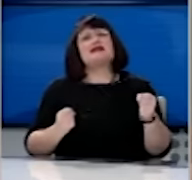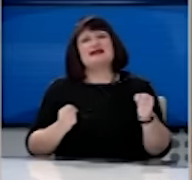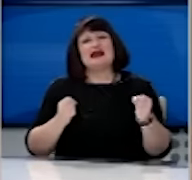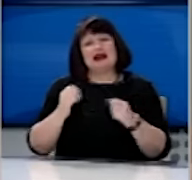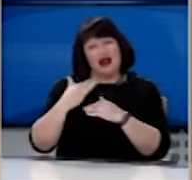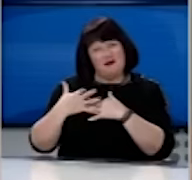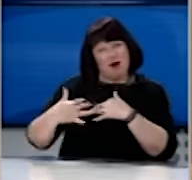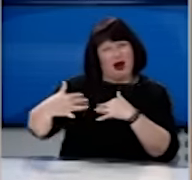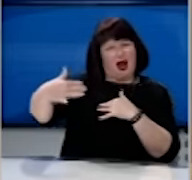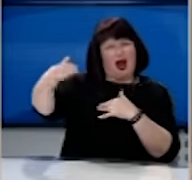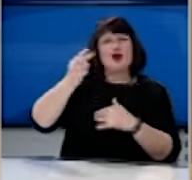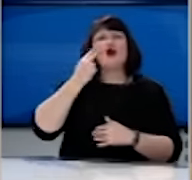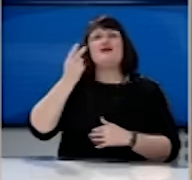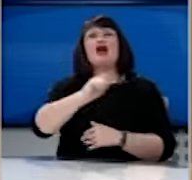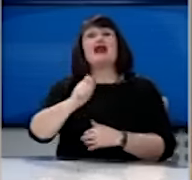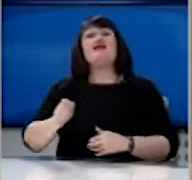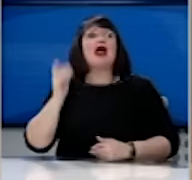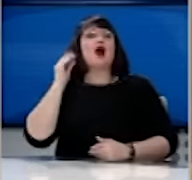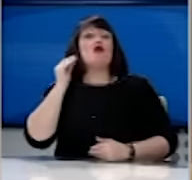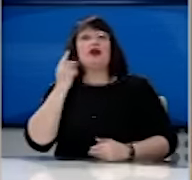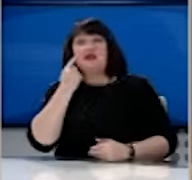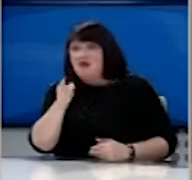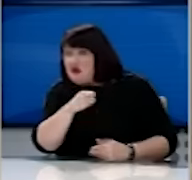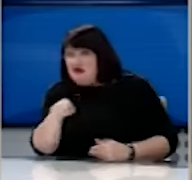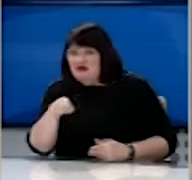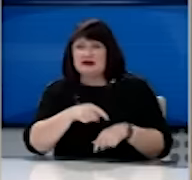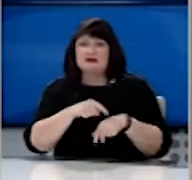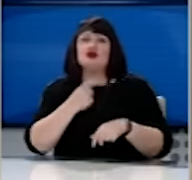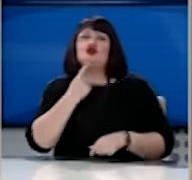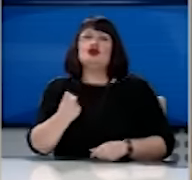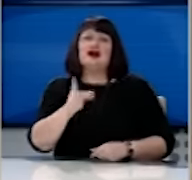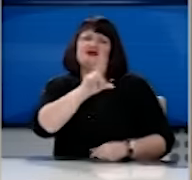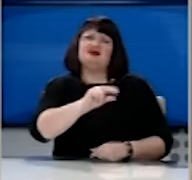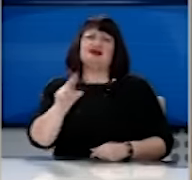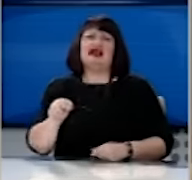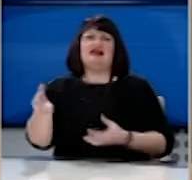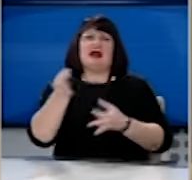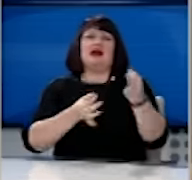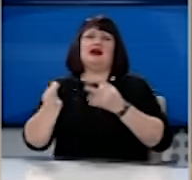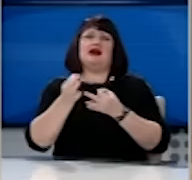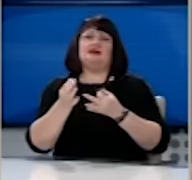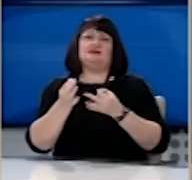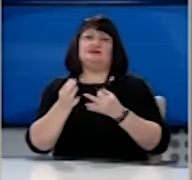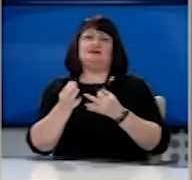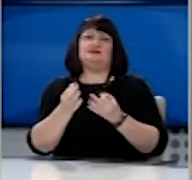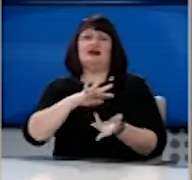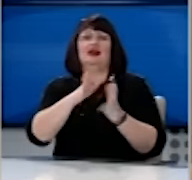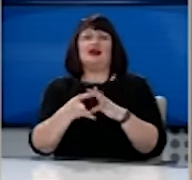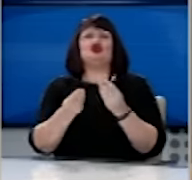στα ορεινά που κάθονται ή στα γραφεία τους που ακούνε, τους λέμε ότι τα ίδια λέγανε κι αυτοί, με άλλα